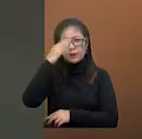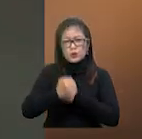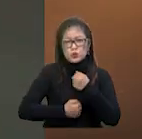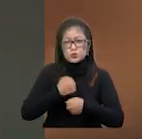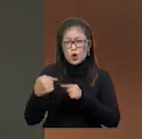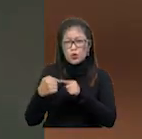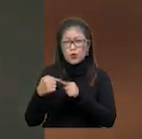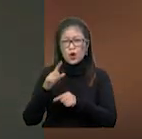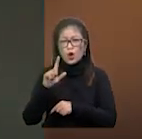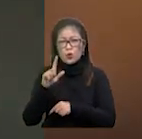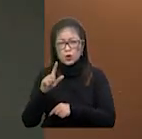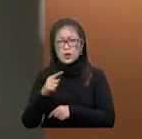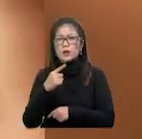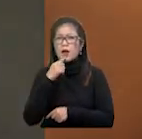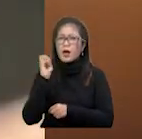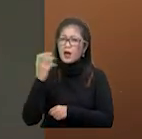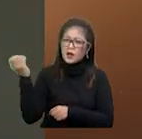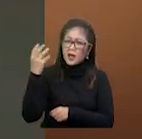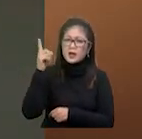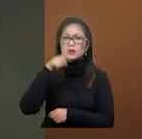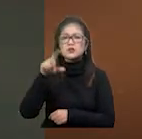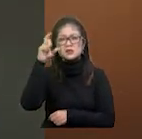Luki Hakim dan mengerahkan tim pencari fakta.